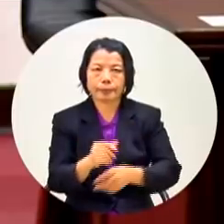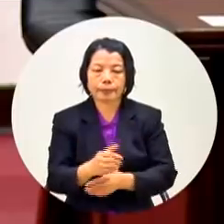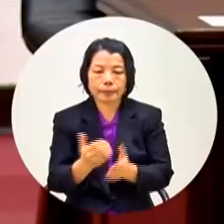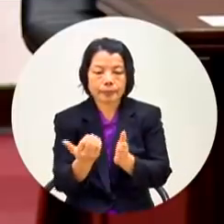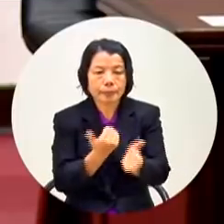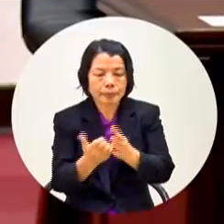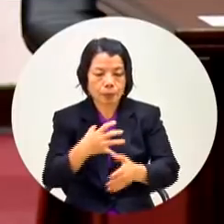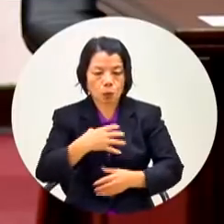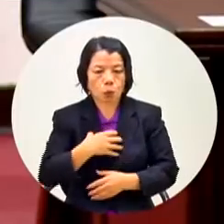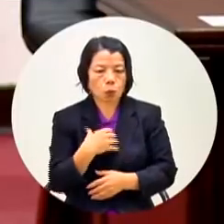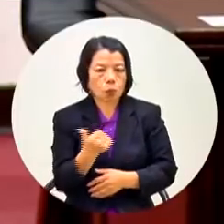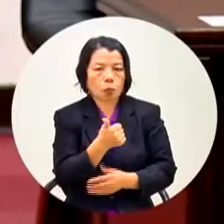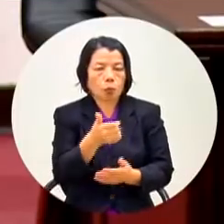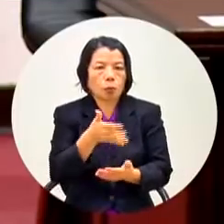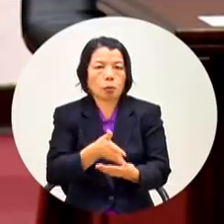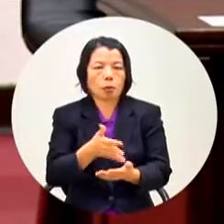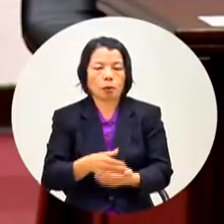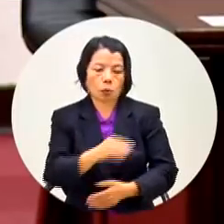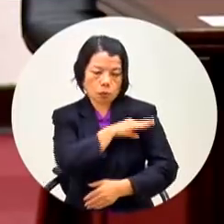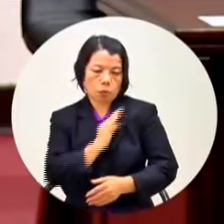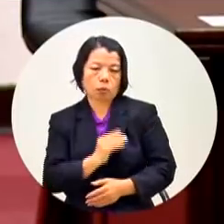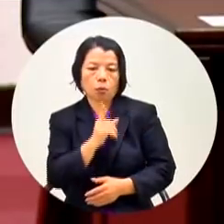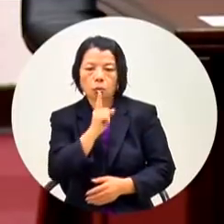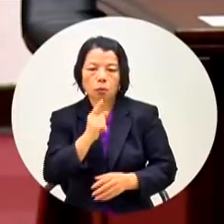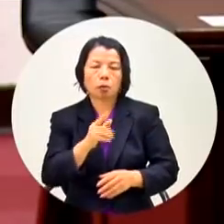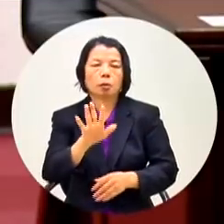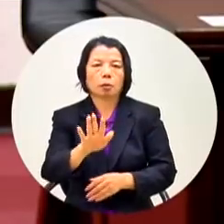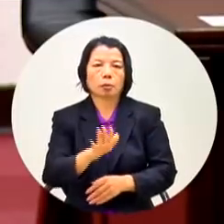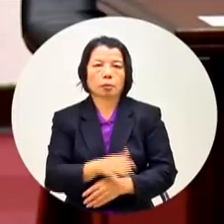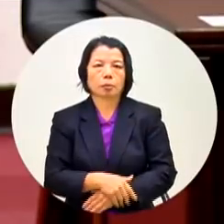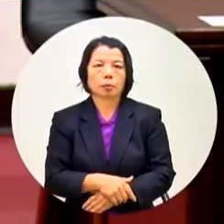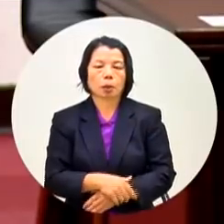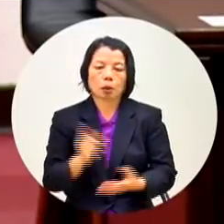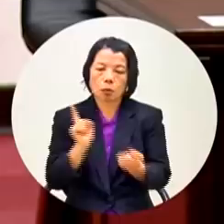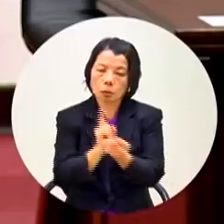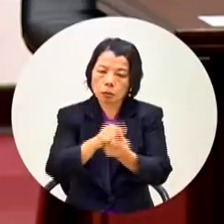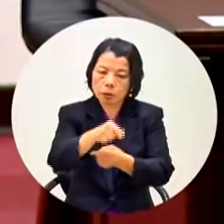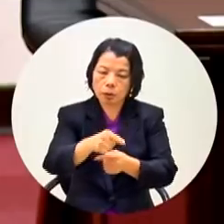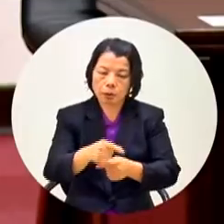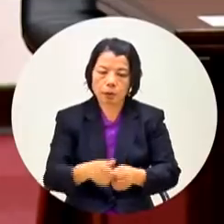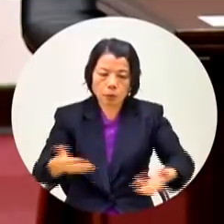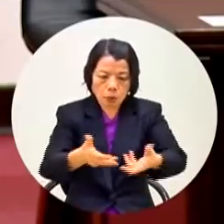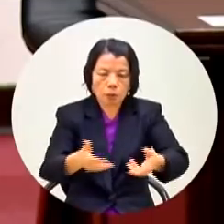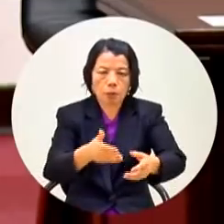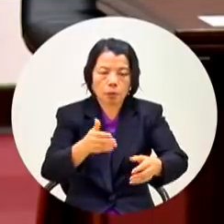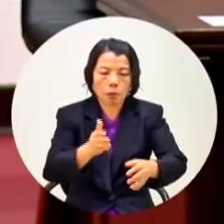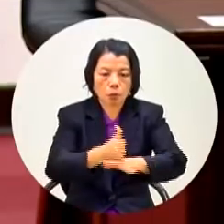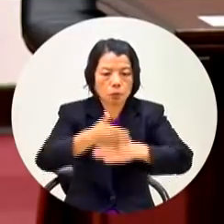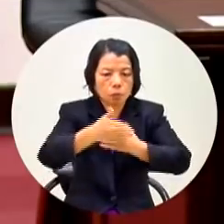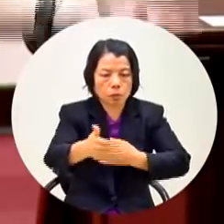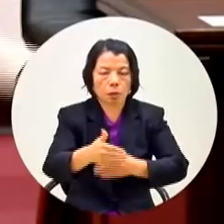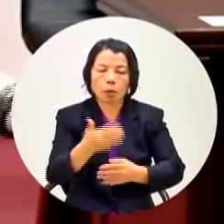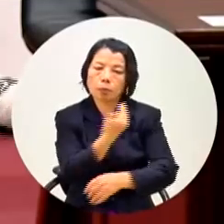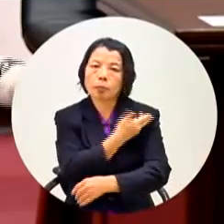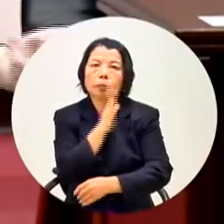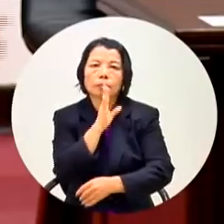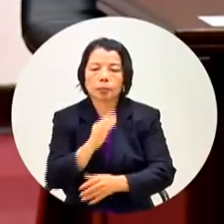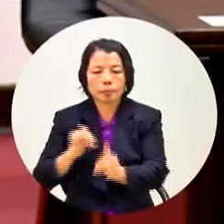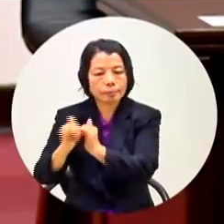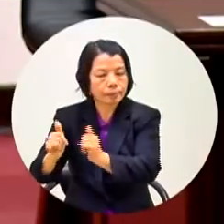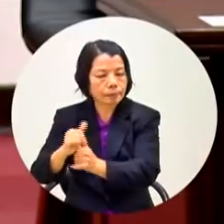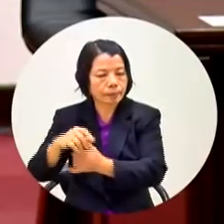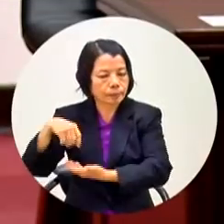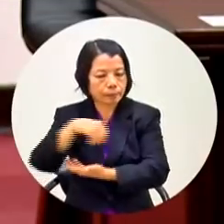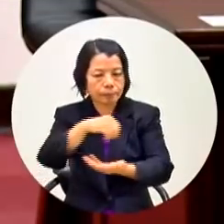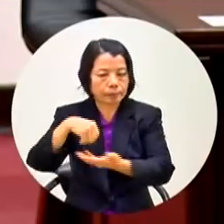有讲的，就是说，在这个过程中，哈，其实不管是民间的声音，哈，或者说过去选举那些状况，以